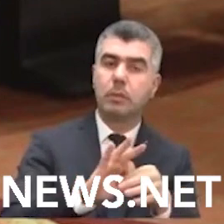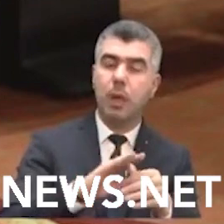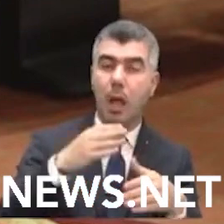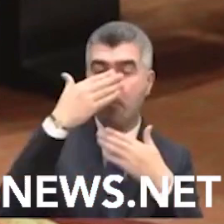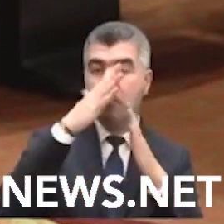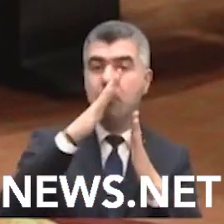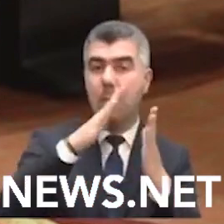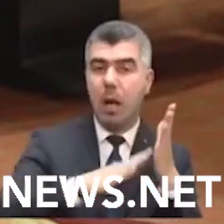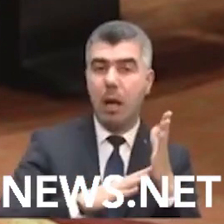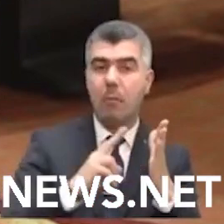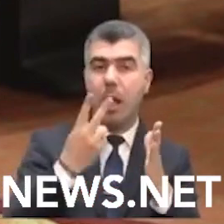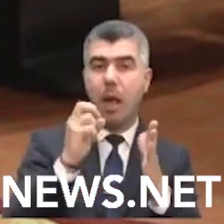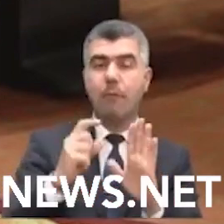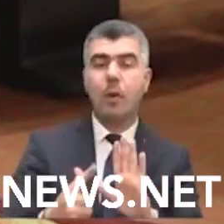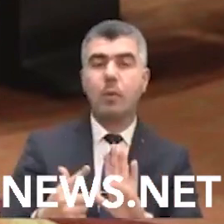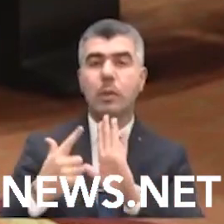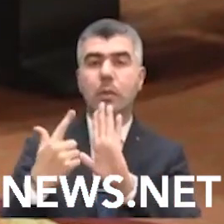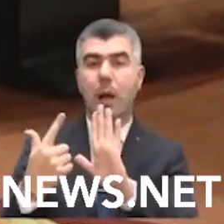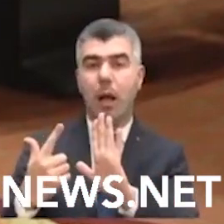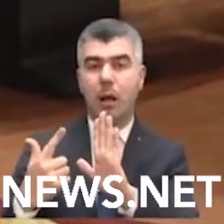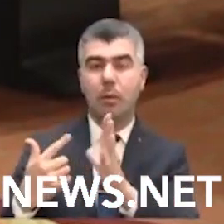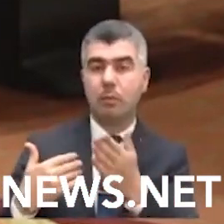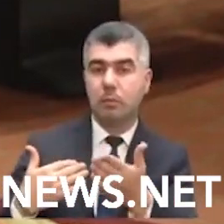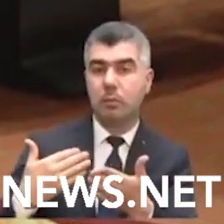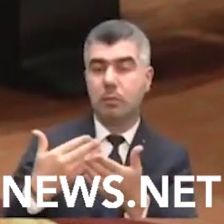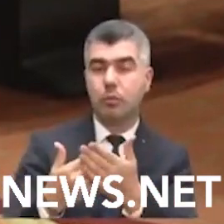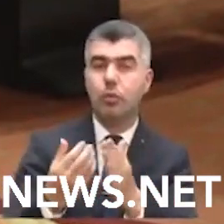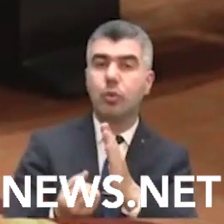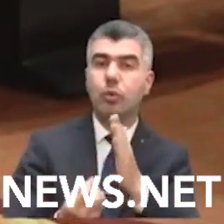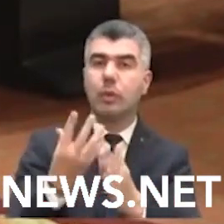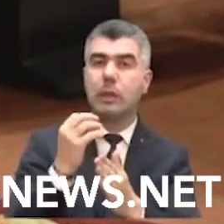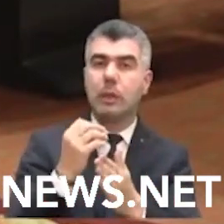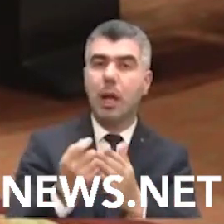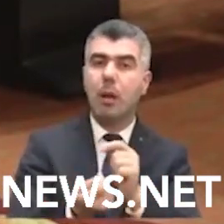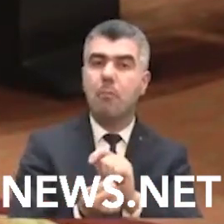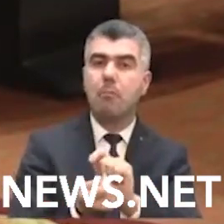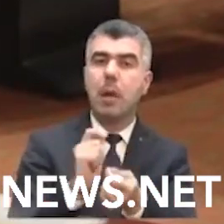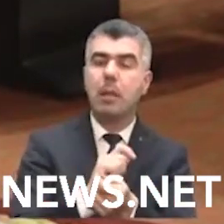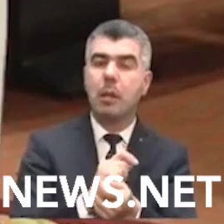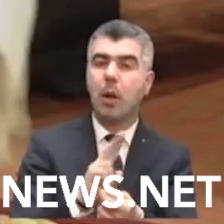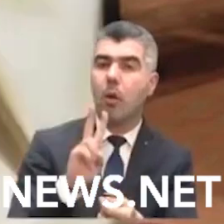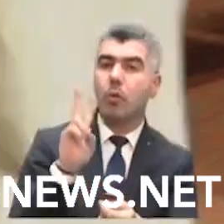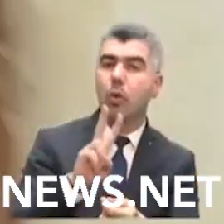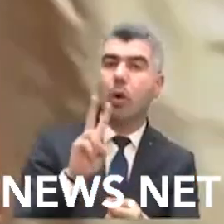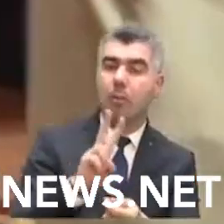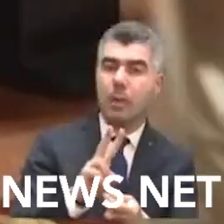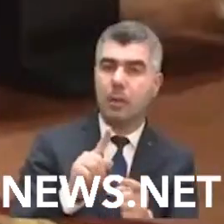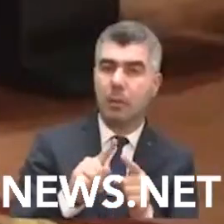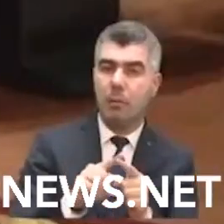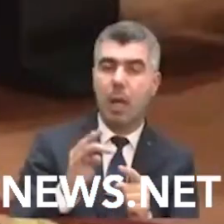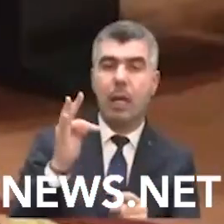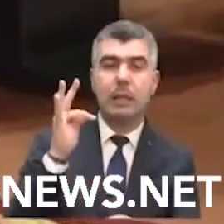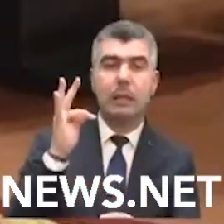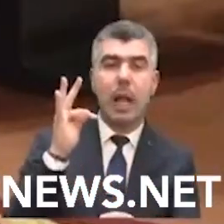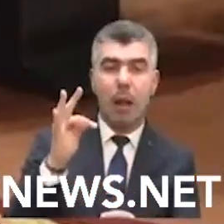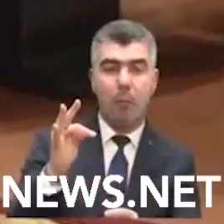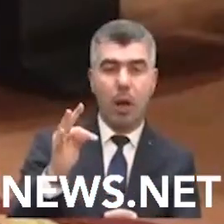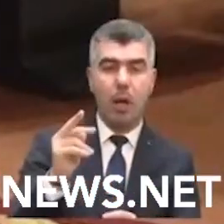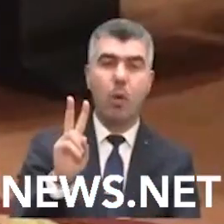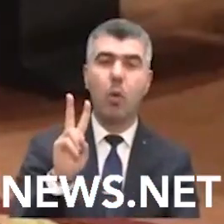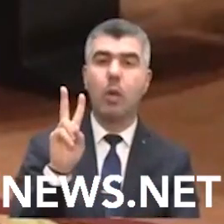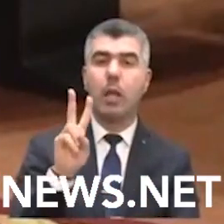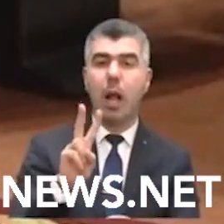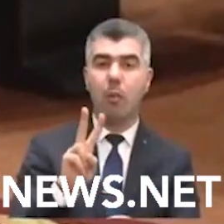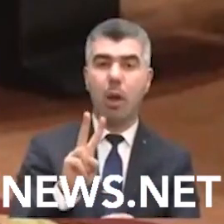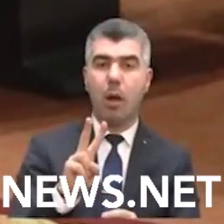2007 في عملية تحديث وعصرنة قطاع النقل الحضري من خلال إنجاز خطوط الترامواي والحافلات